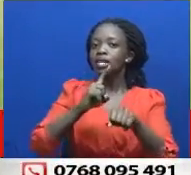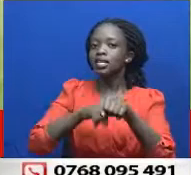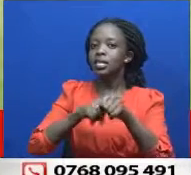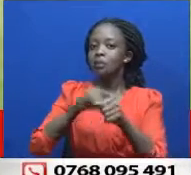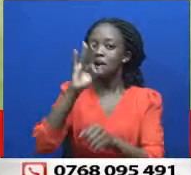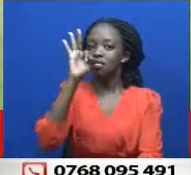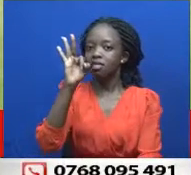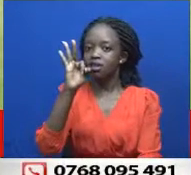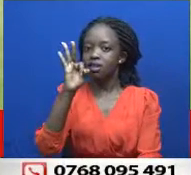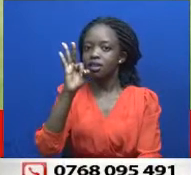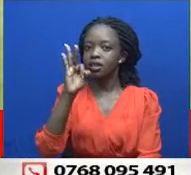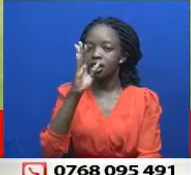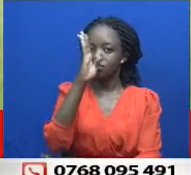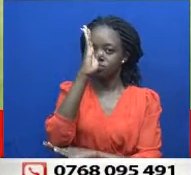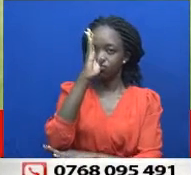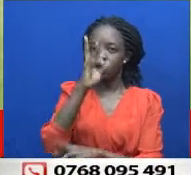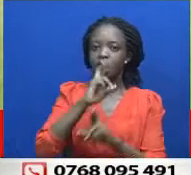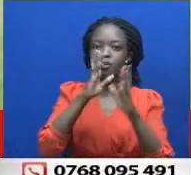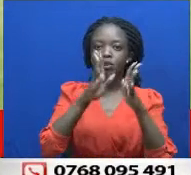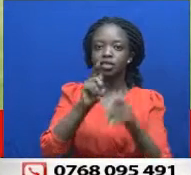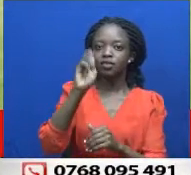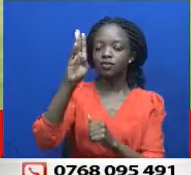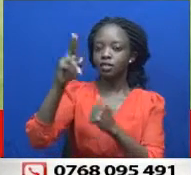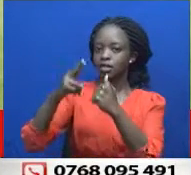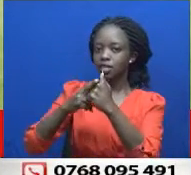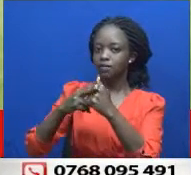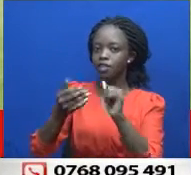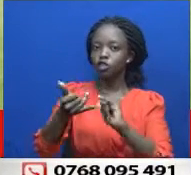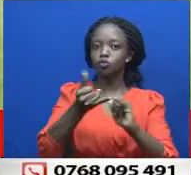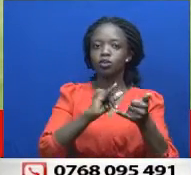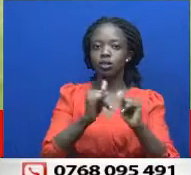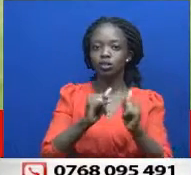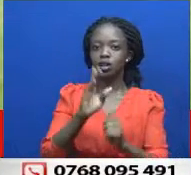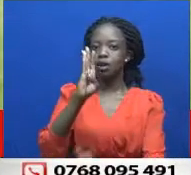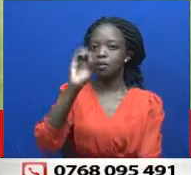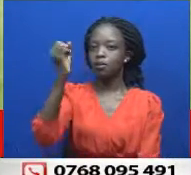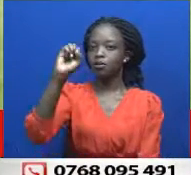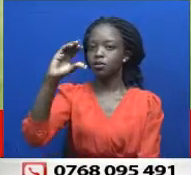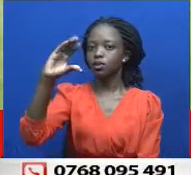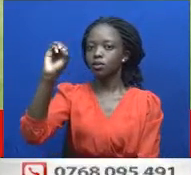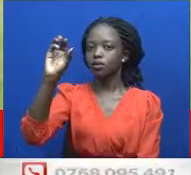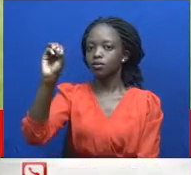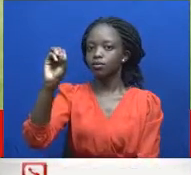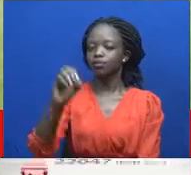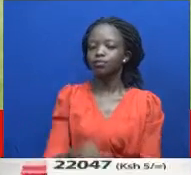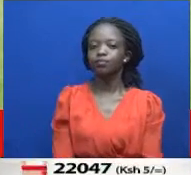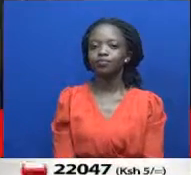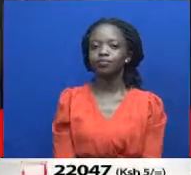9 alasiri. Nikiripotia TV 47 michezo, ni Bosco Ambunda.